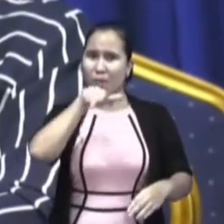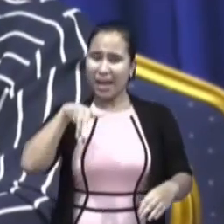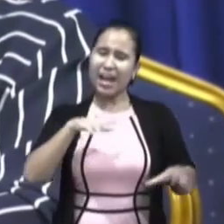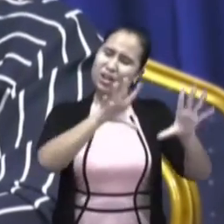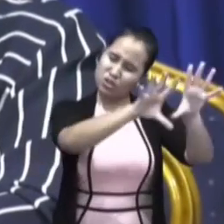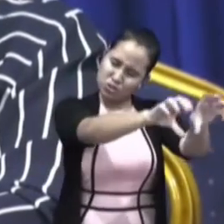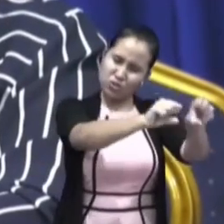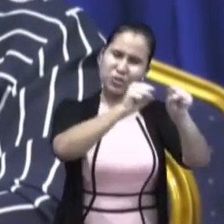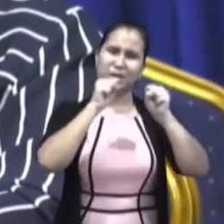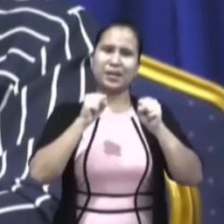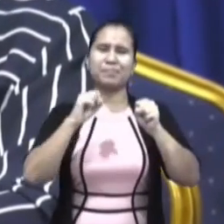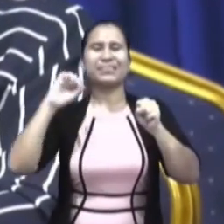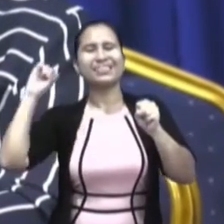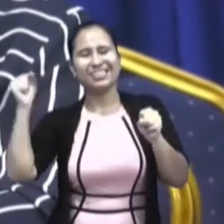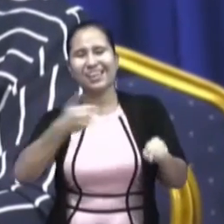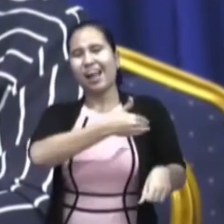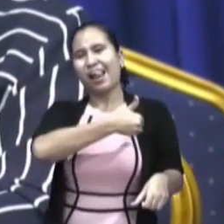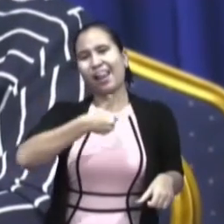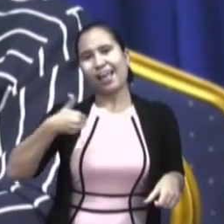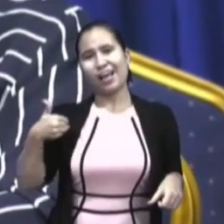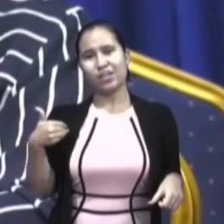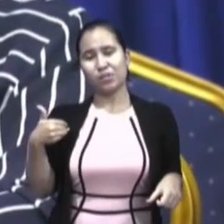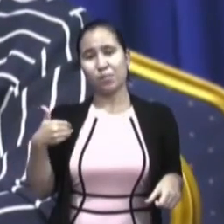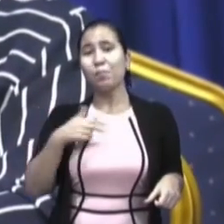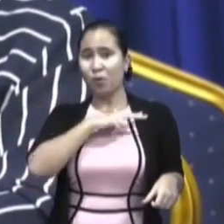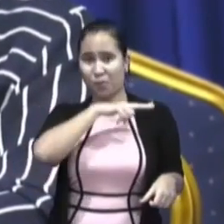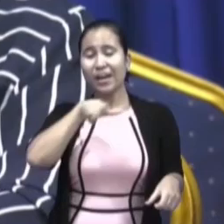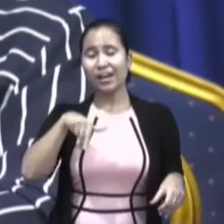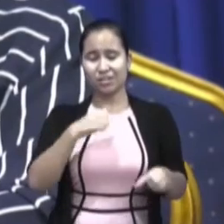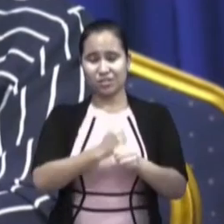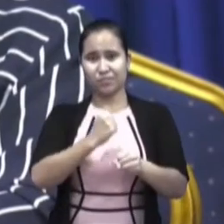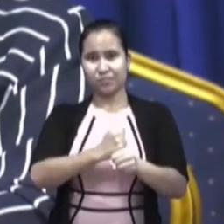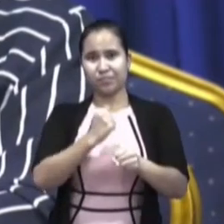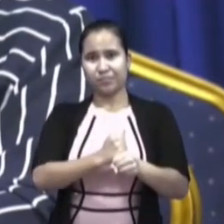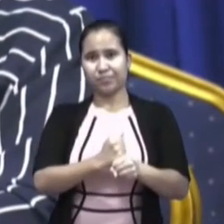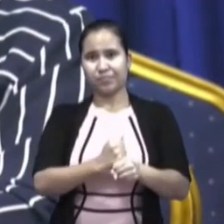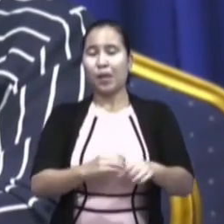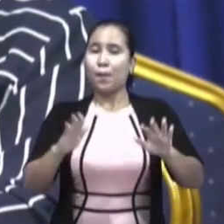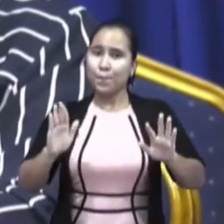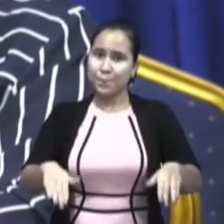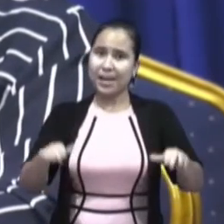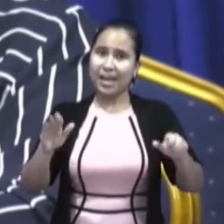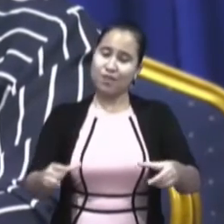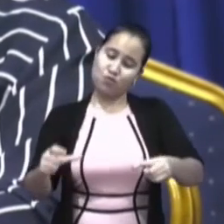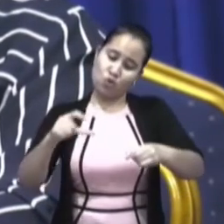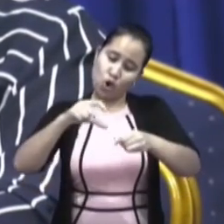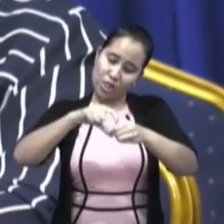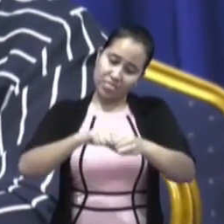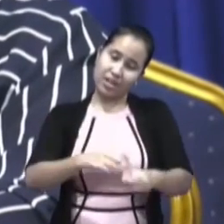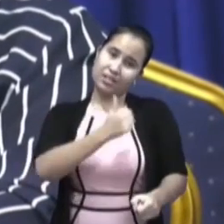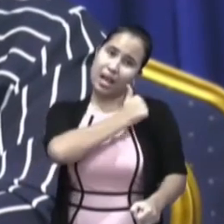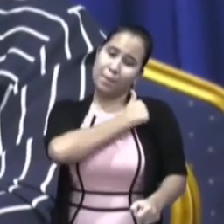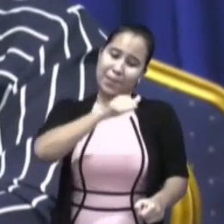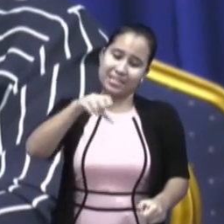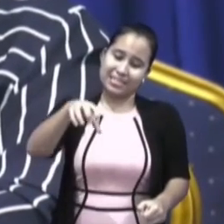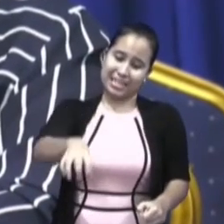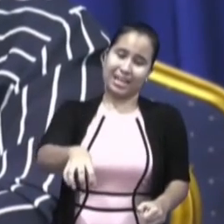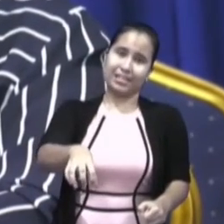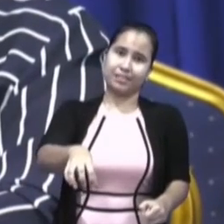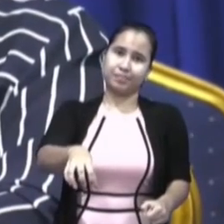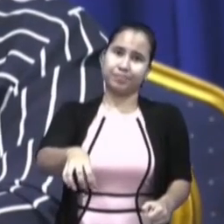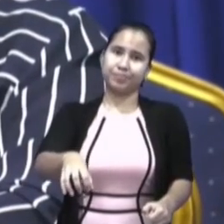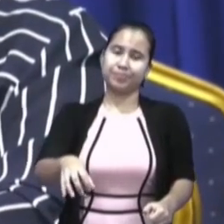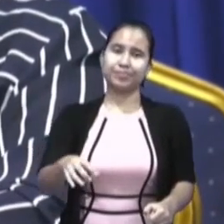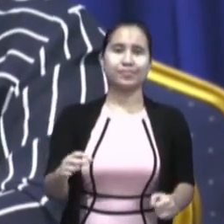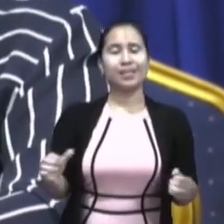een beetje langer duren, maar we gaan het doen. Blijft u in contact met het consulaat, met de ambassade, want anders